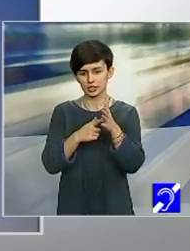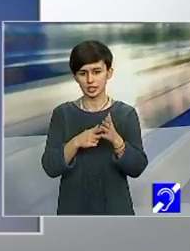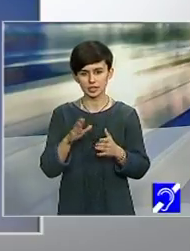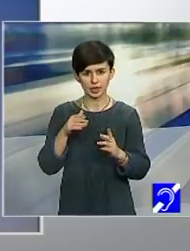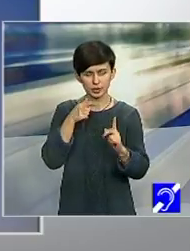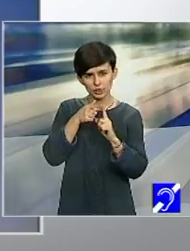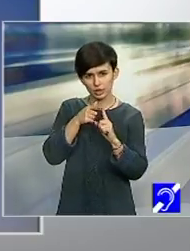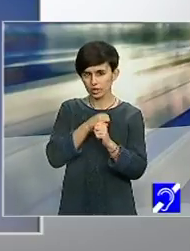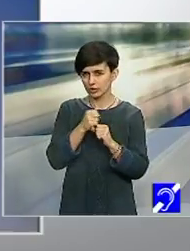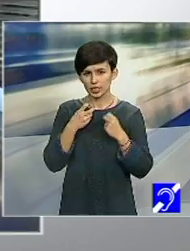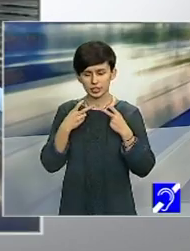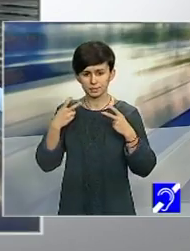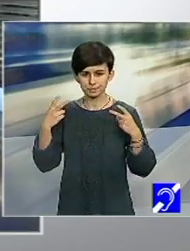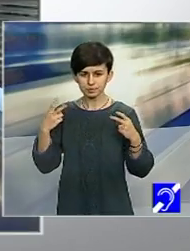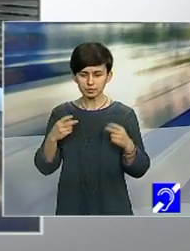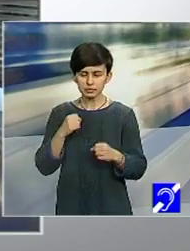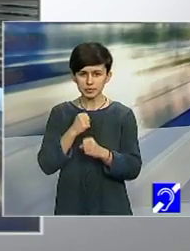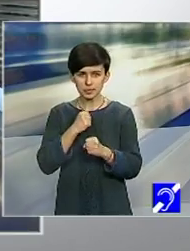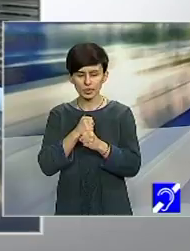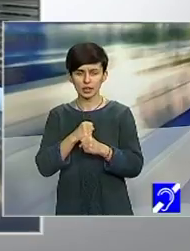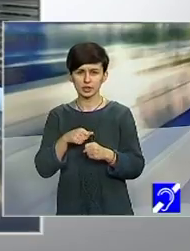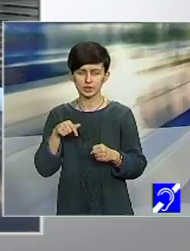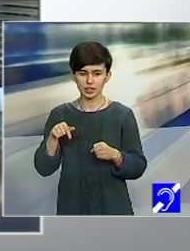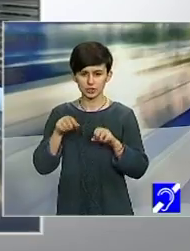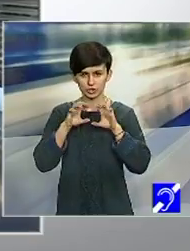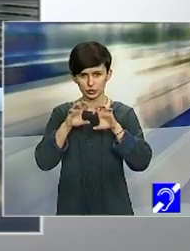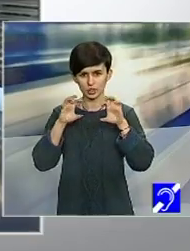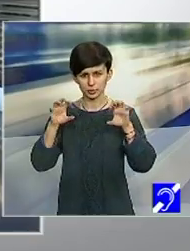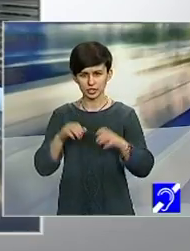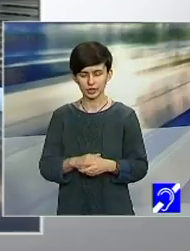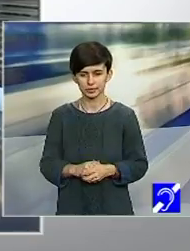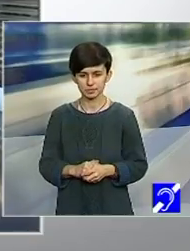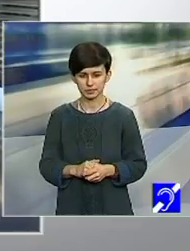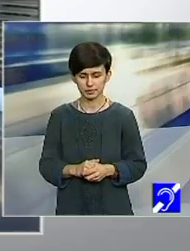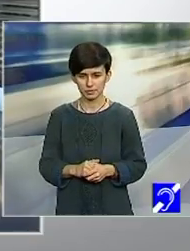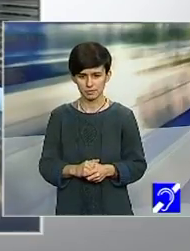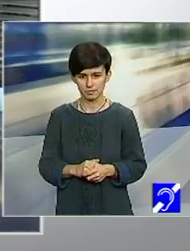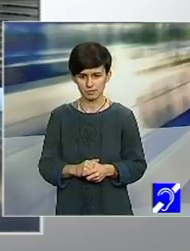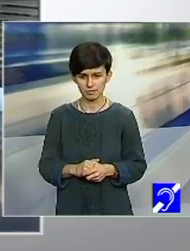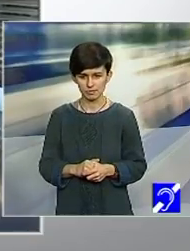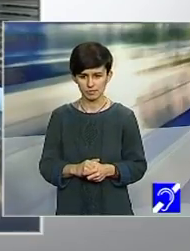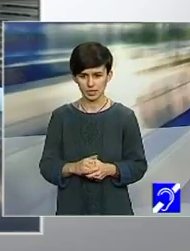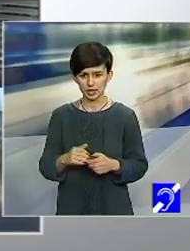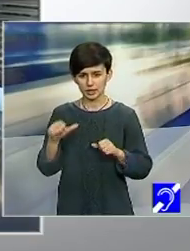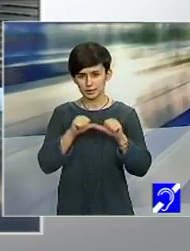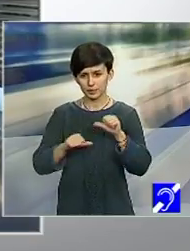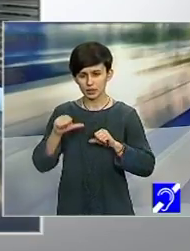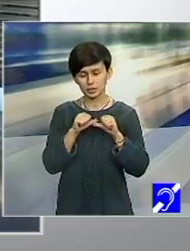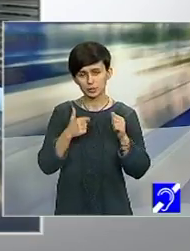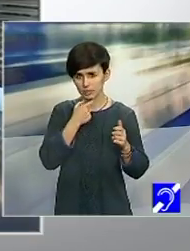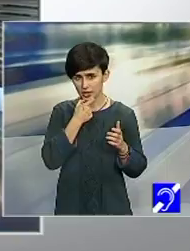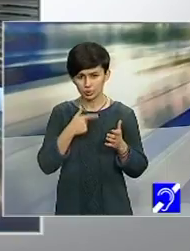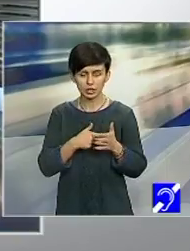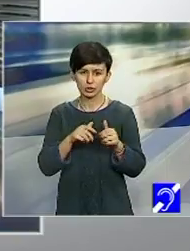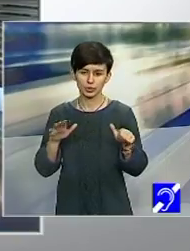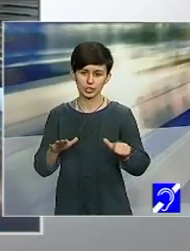rol esențial în realizarea acestui muzeu. În septembrie